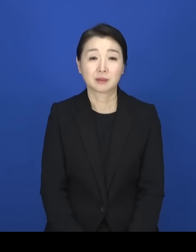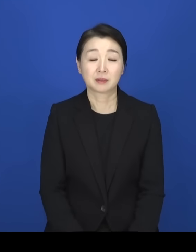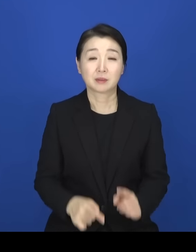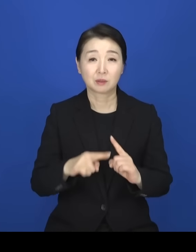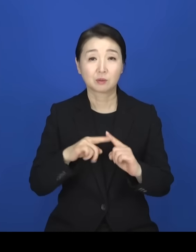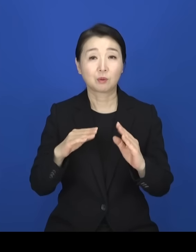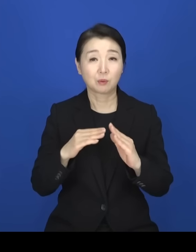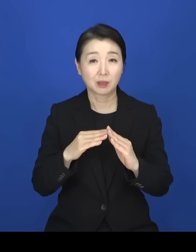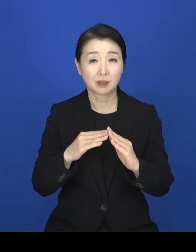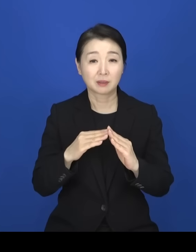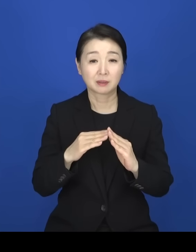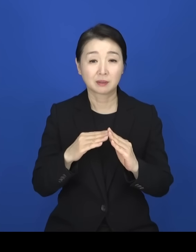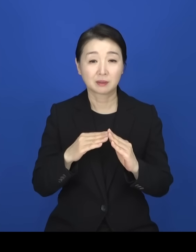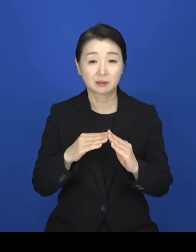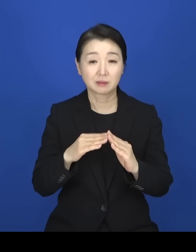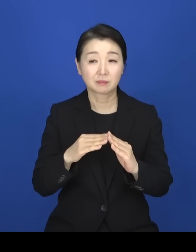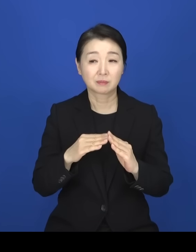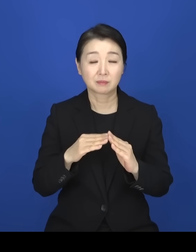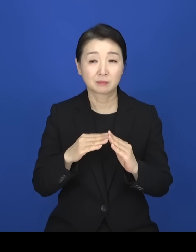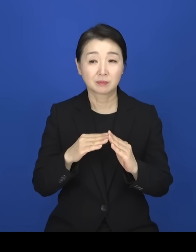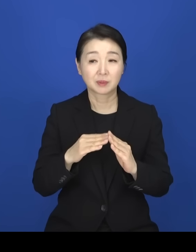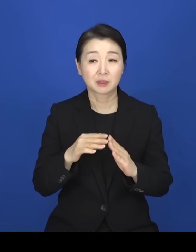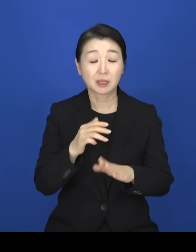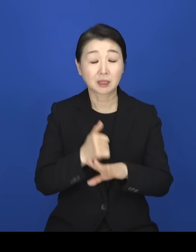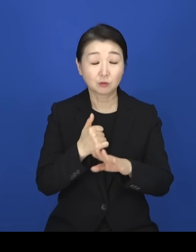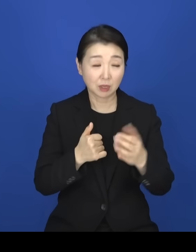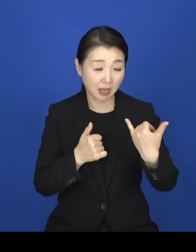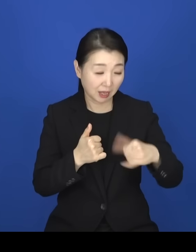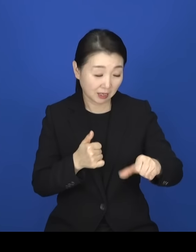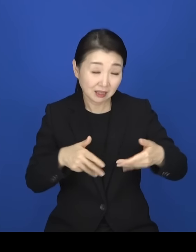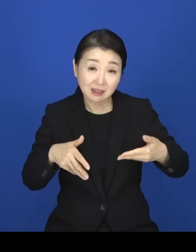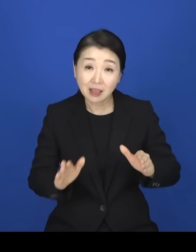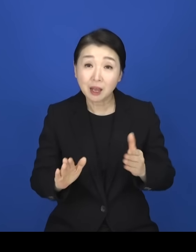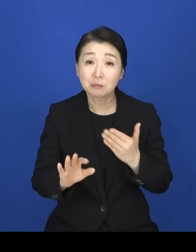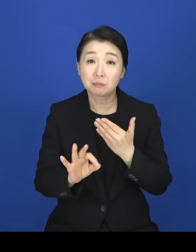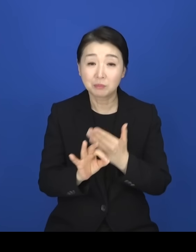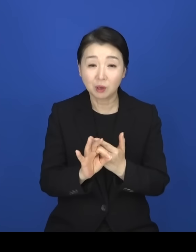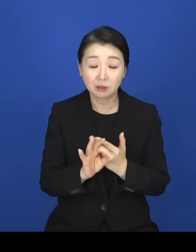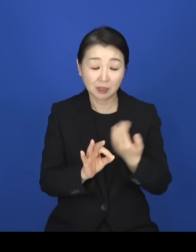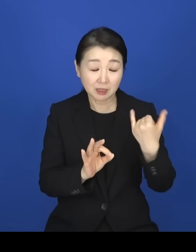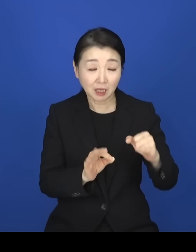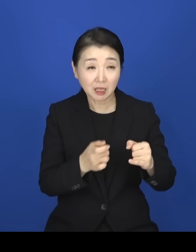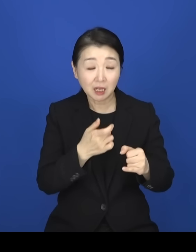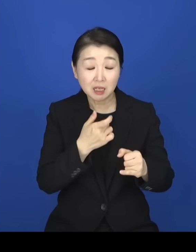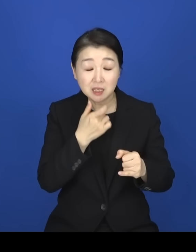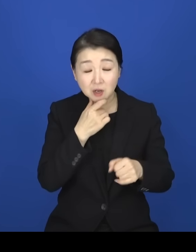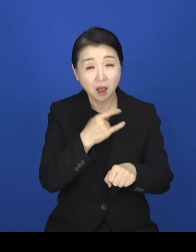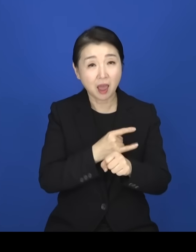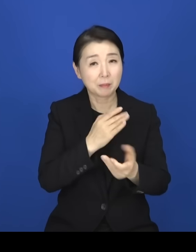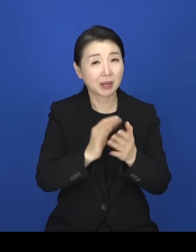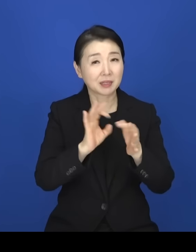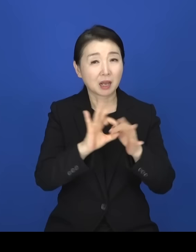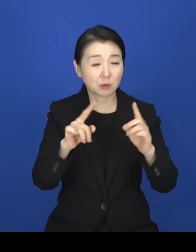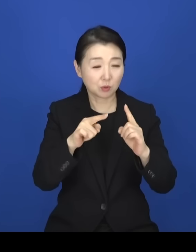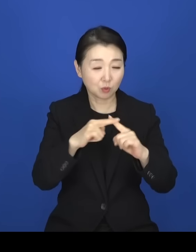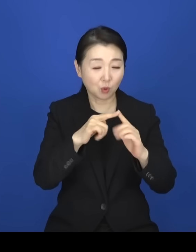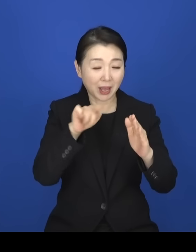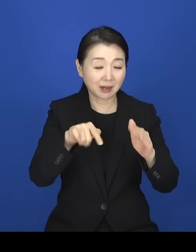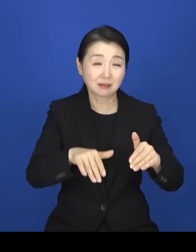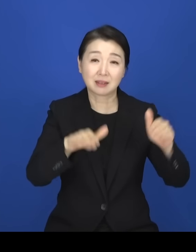교회를. 그래서 저는 나중에 자녀를 낳으면은 얘가 싫어하든 말든 교회에서 자라게 하고 싶다는 생각이 있어요.